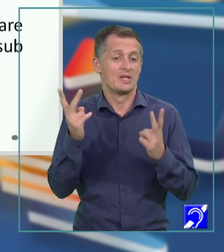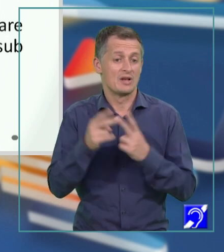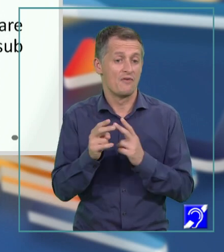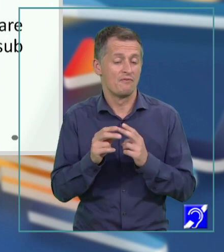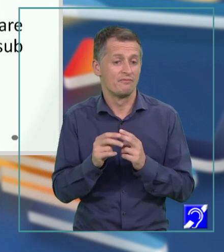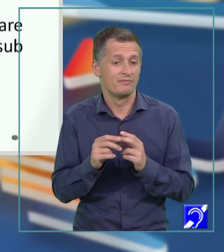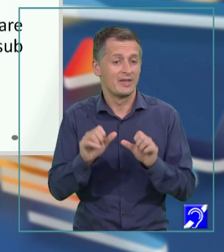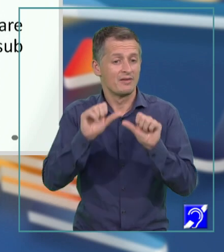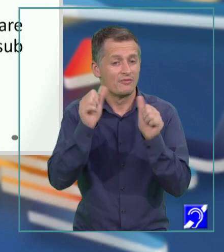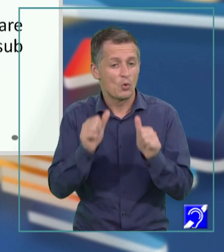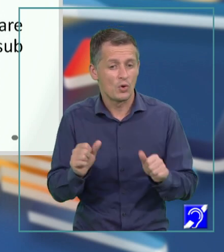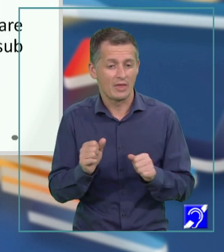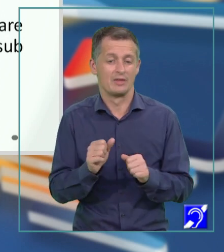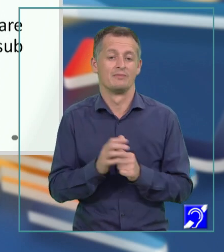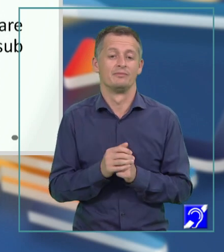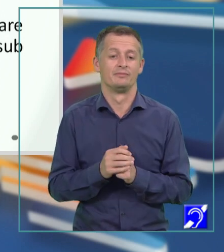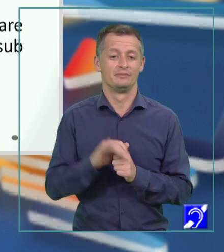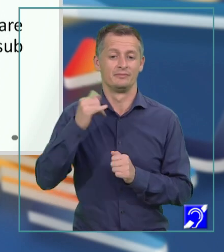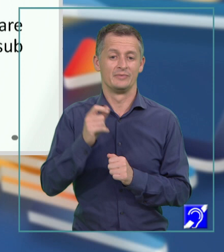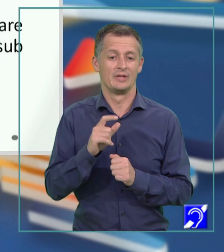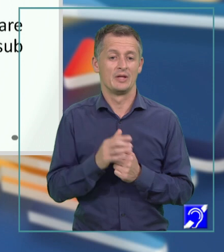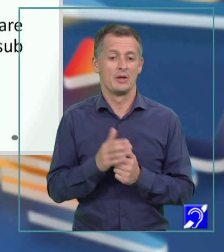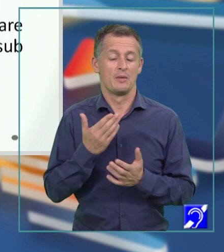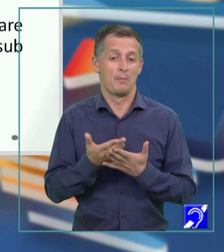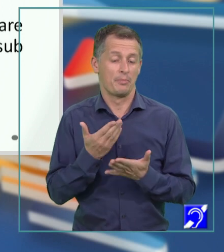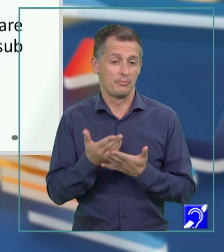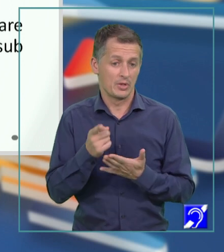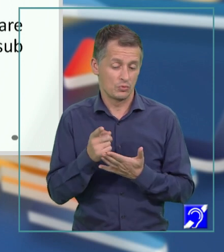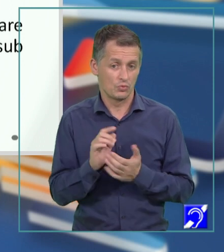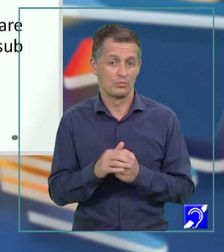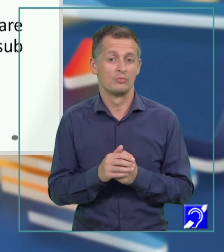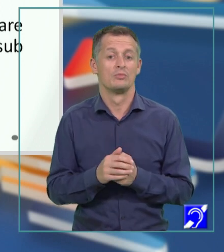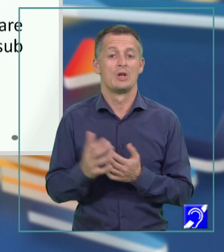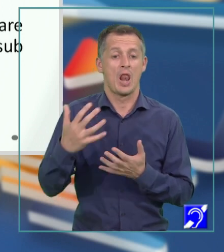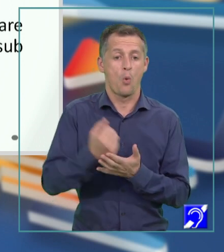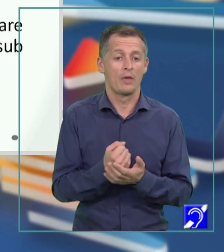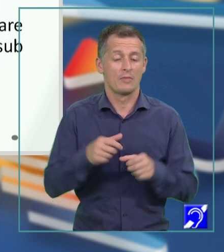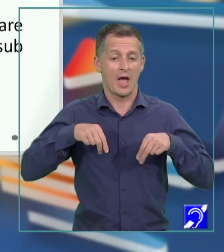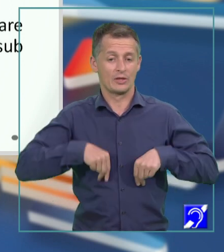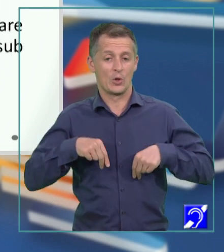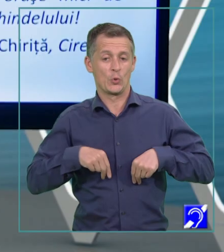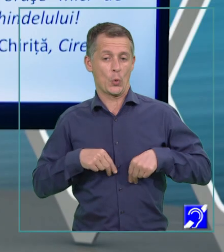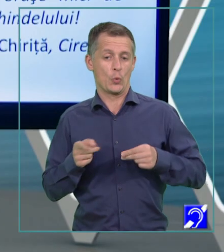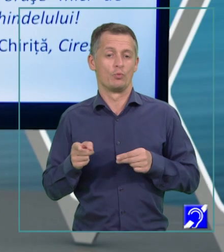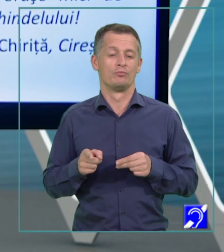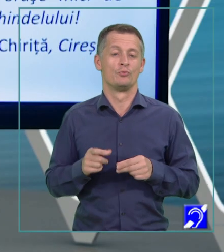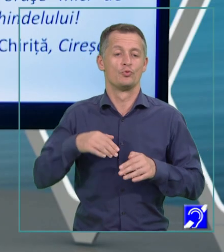având valoare expresivă. Pentru aripă, de exemplu, antrenorul l-a luat pe copil sub aripa sa.